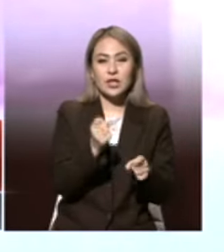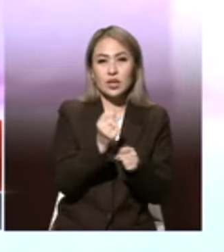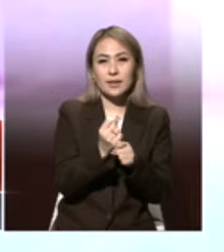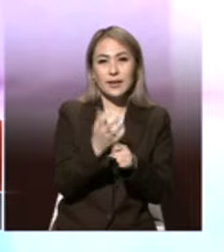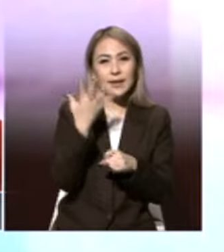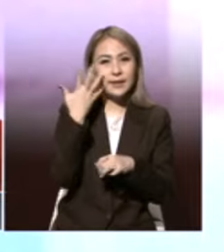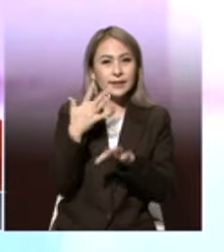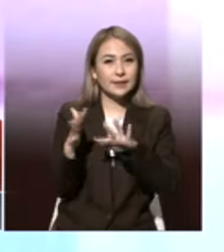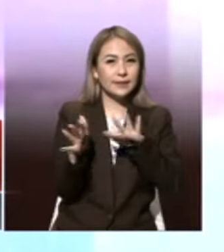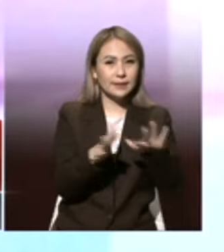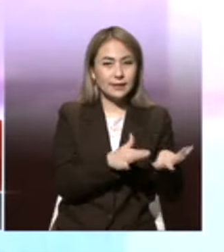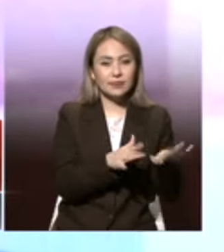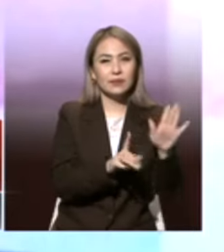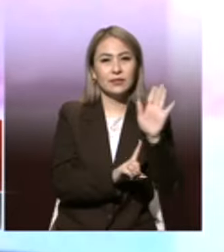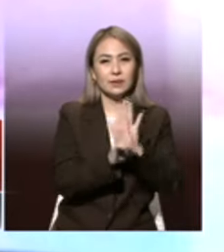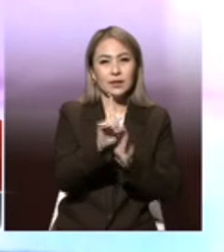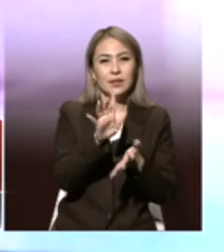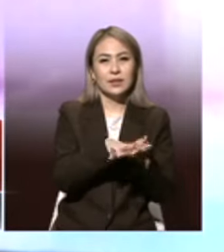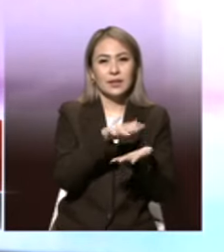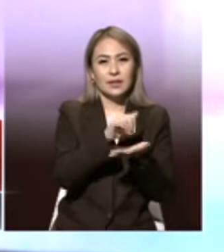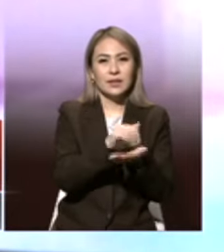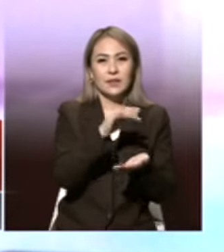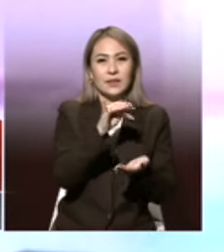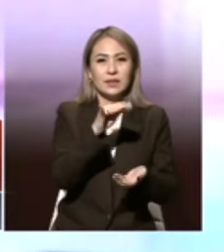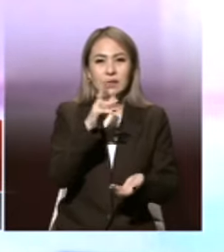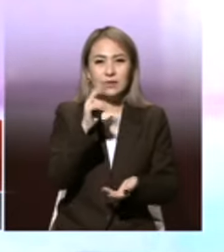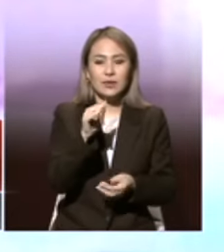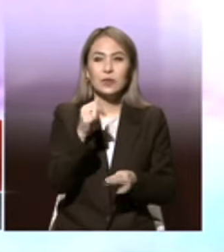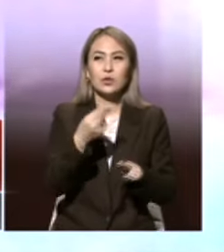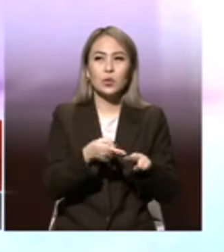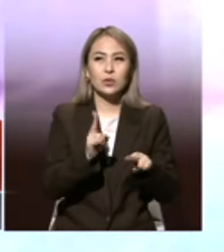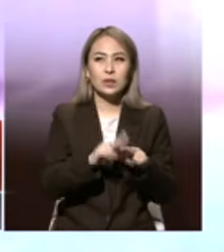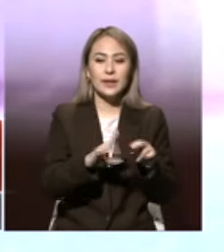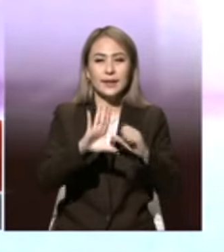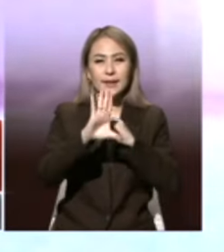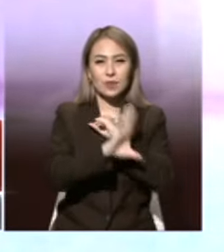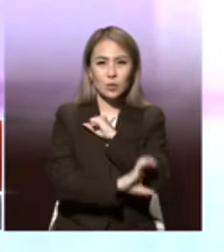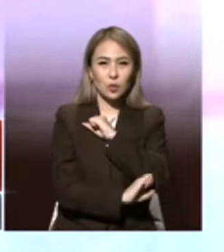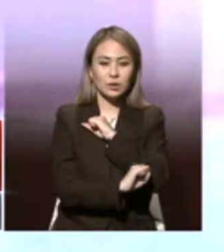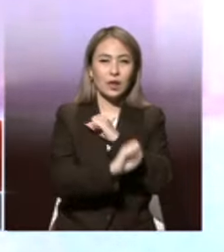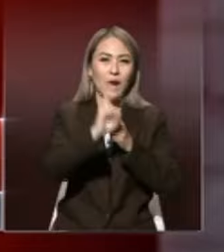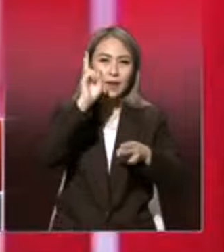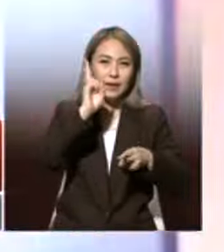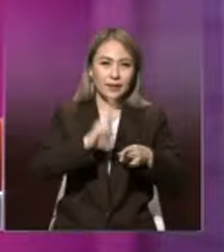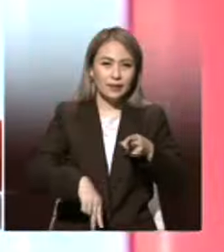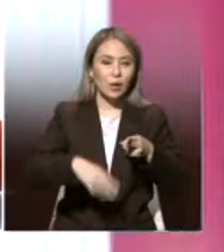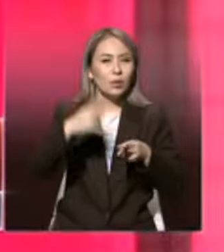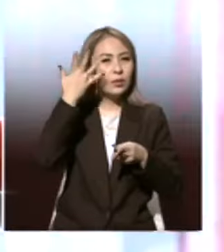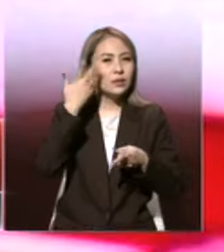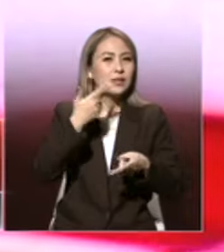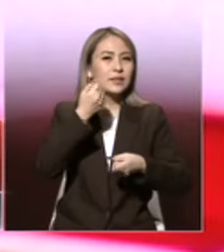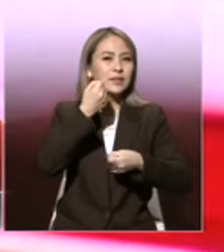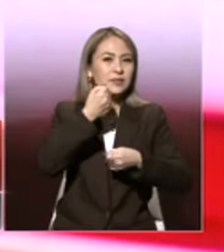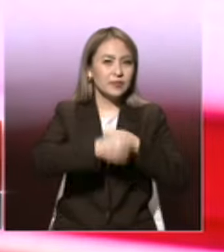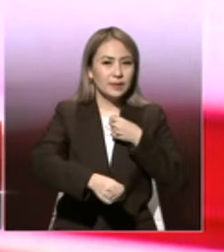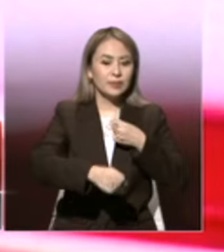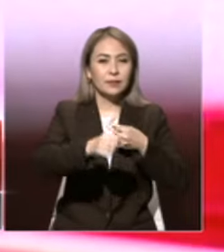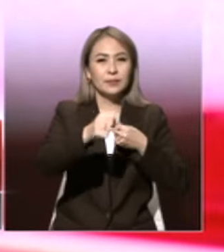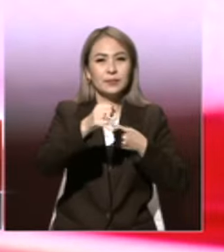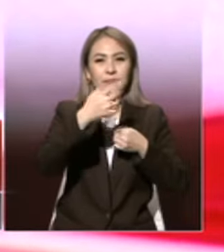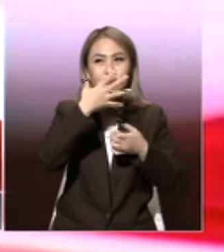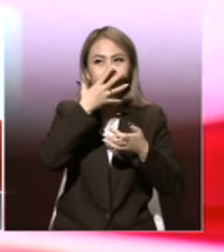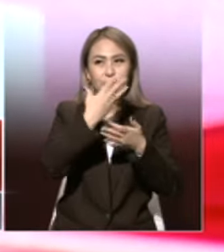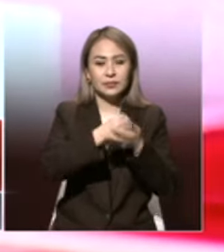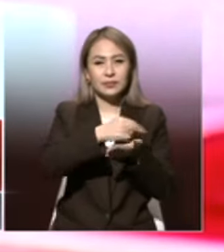жасалғаннан кейін әкеліп соғат, физикалық зорлық-зомбылыққа әкеліп соғат. Сондықтан ең соңында аяқталуы физикалық зорлық-зомбылықпен аяқталған болғандықтан бізге